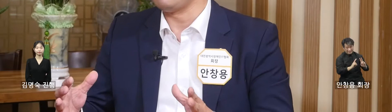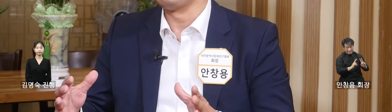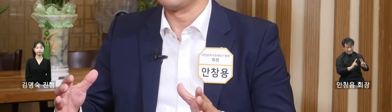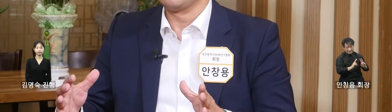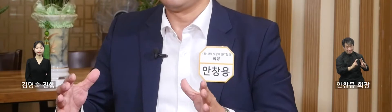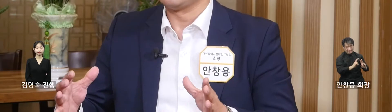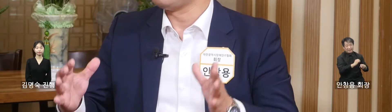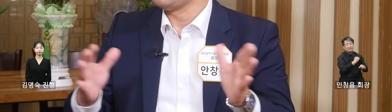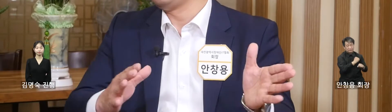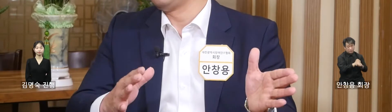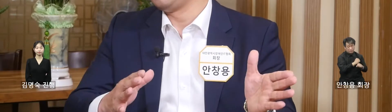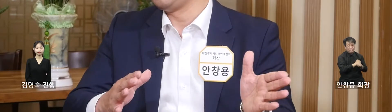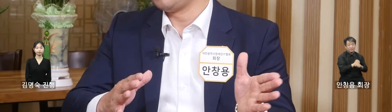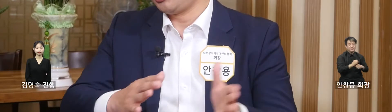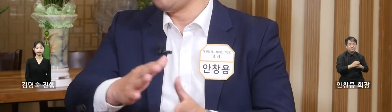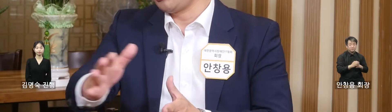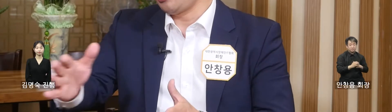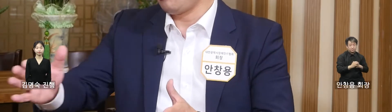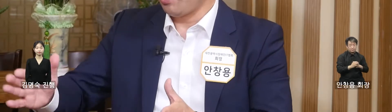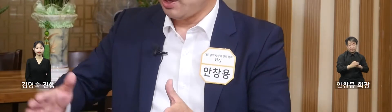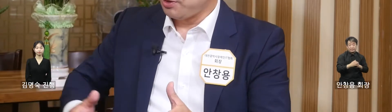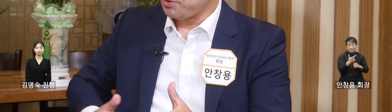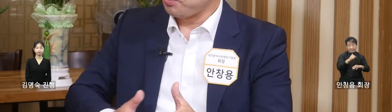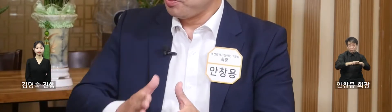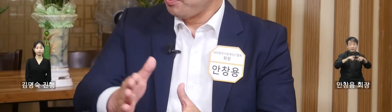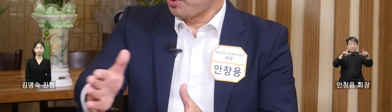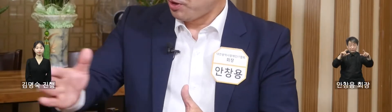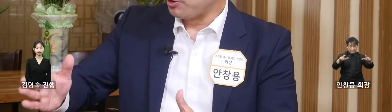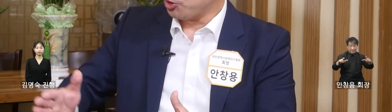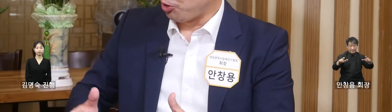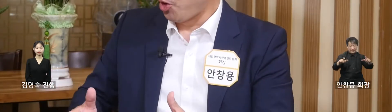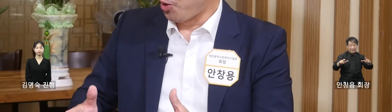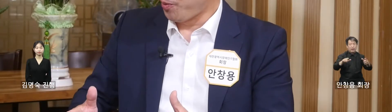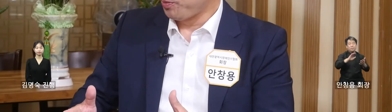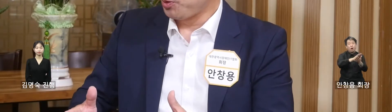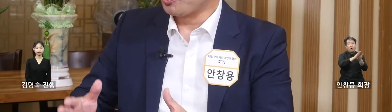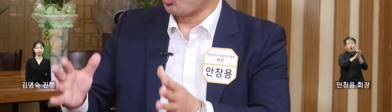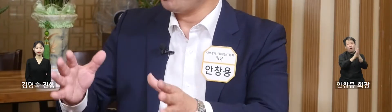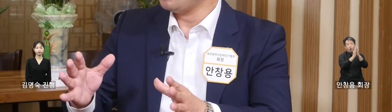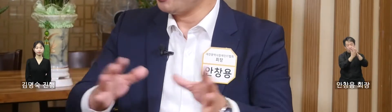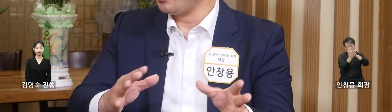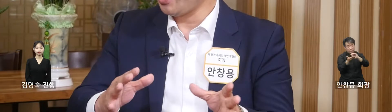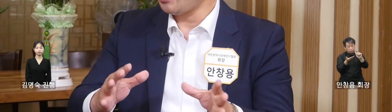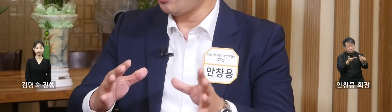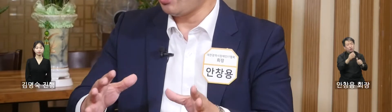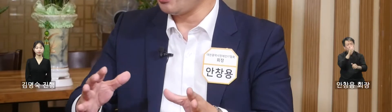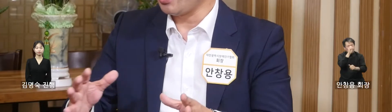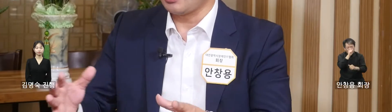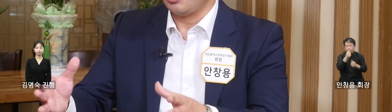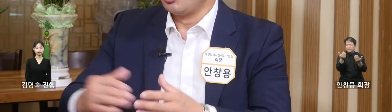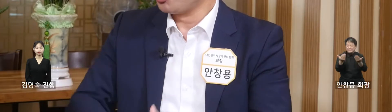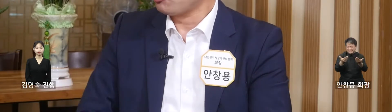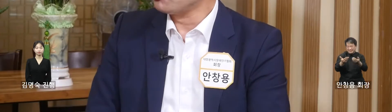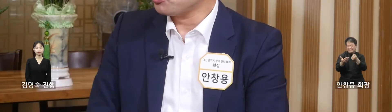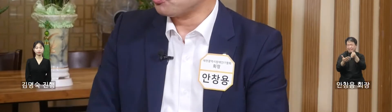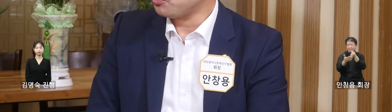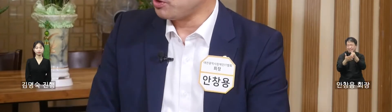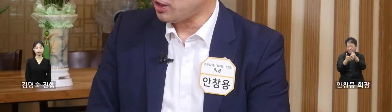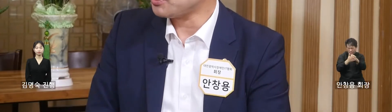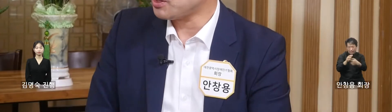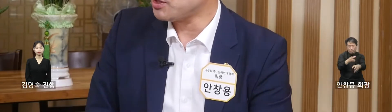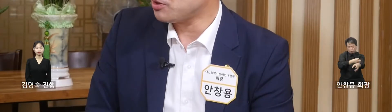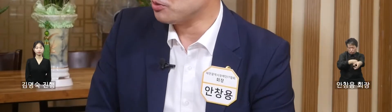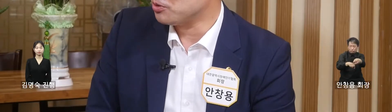해서 정말 우리 지역에 뭔가 어떤 변화를 주고 또 좋은 일이 한다고 하니까